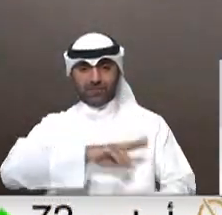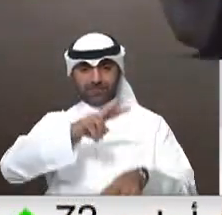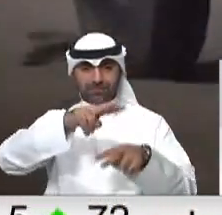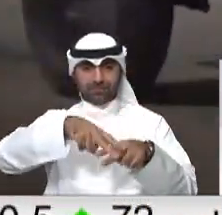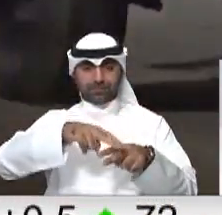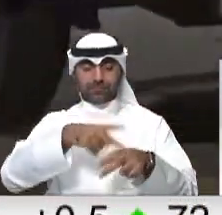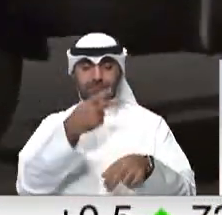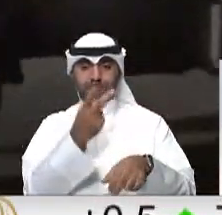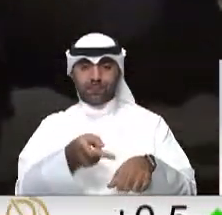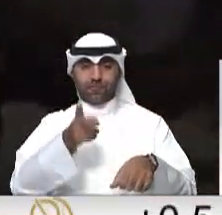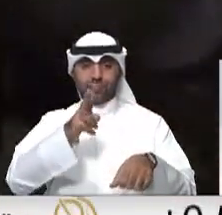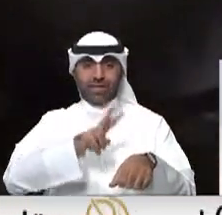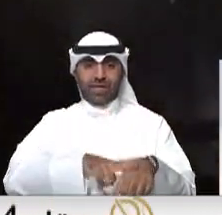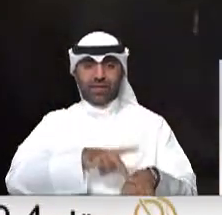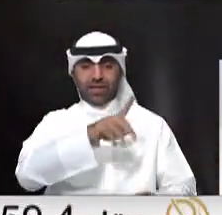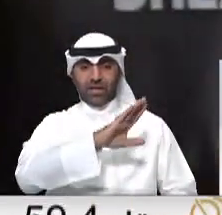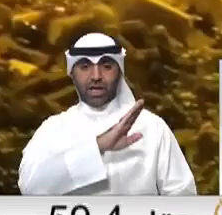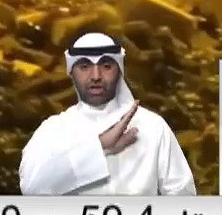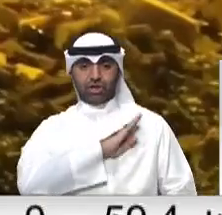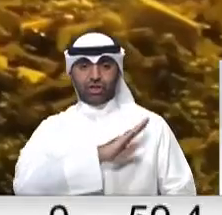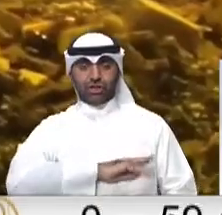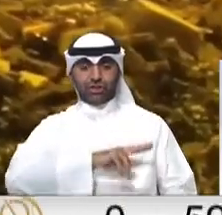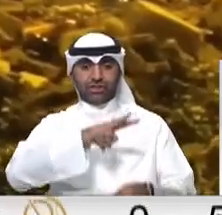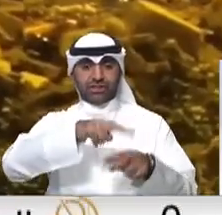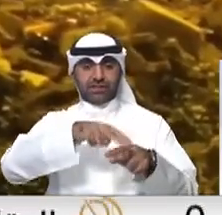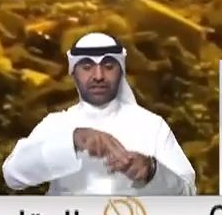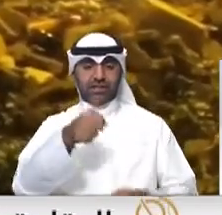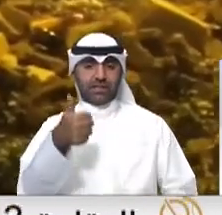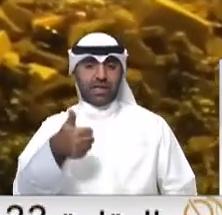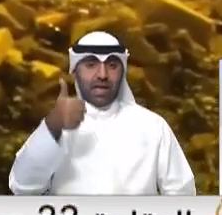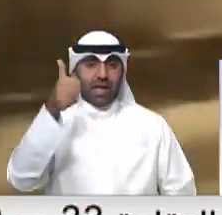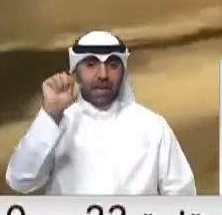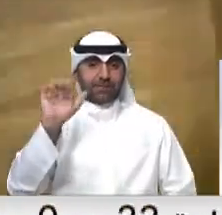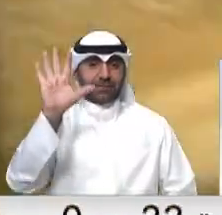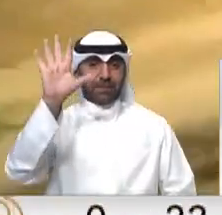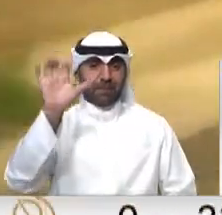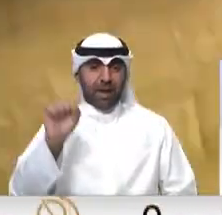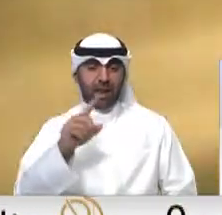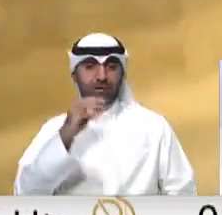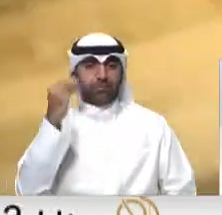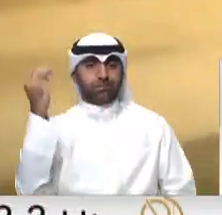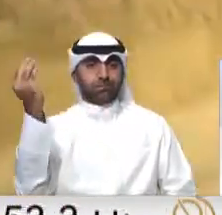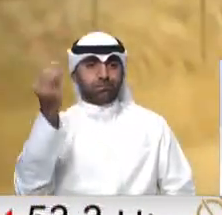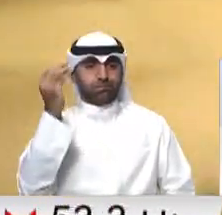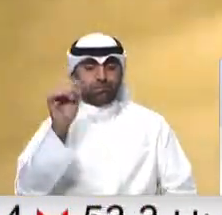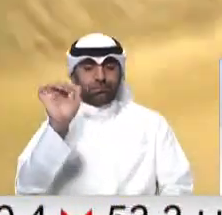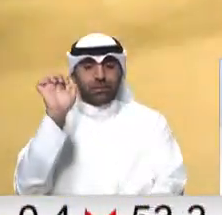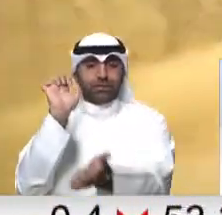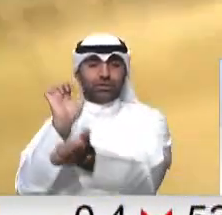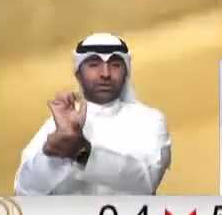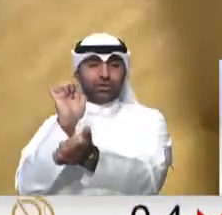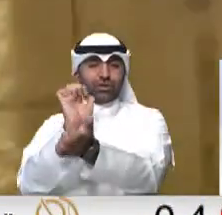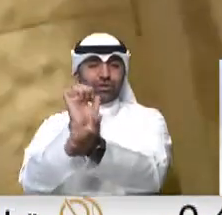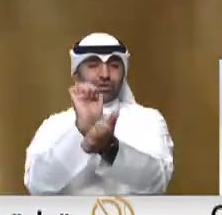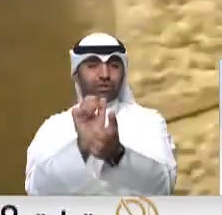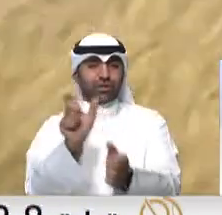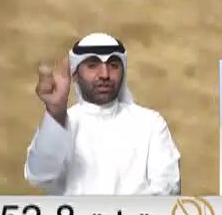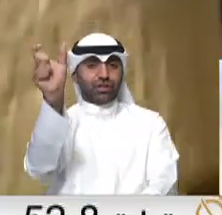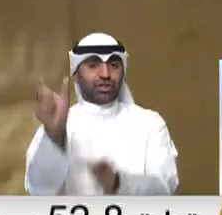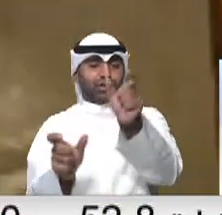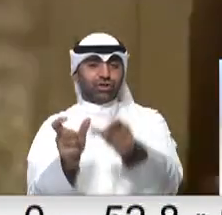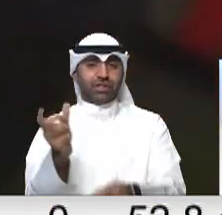ألقى بهم الاحتلال إلى الضفة الغربية، ليرتفع عدد المعتقلين منذ 7 أكتوبر الجاري إلى أكثر